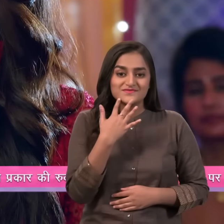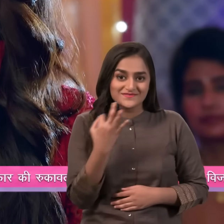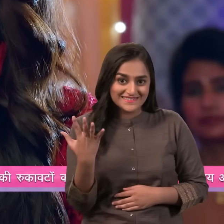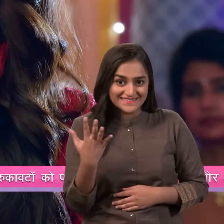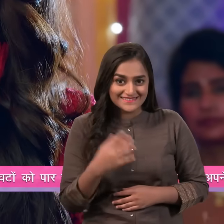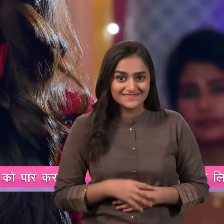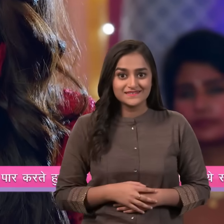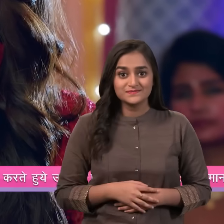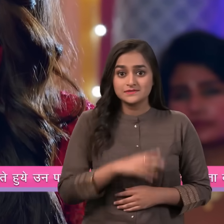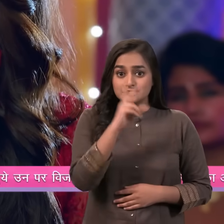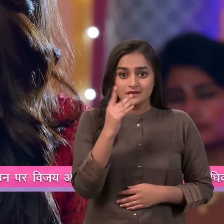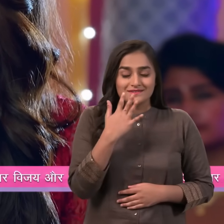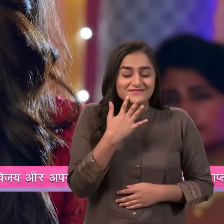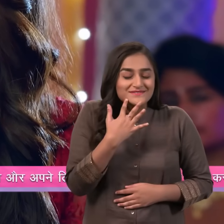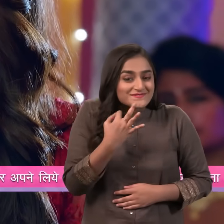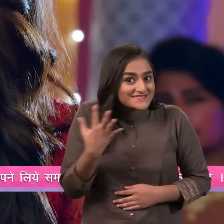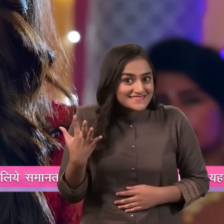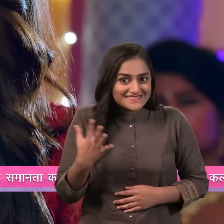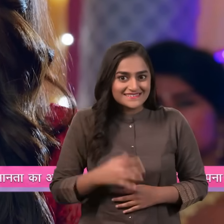लाड से, प्यार से